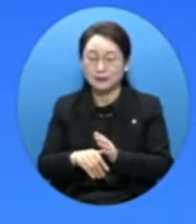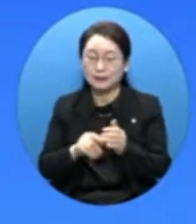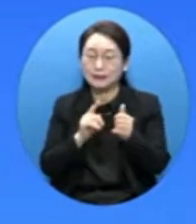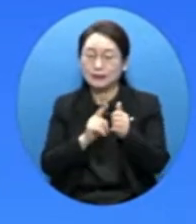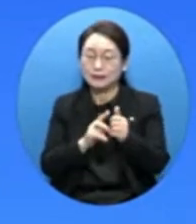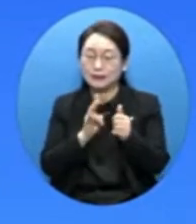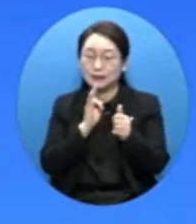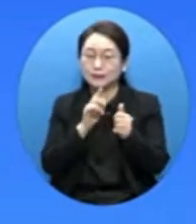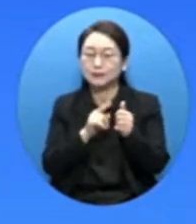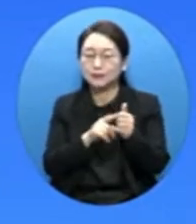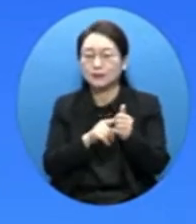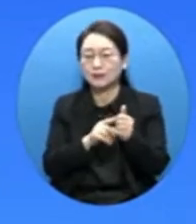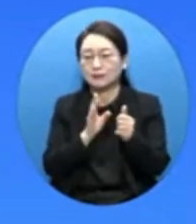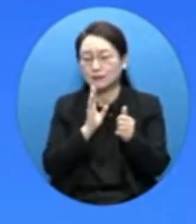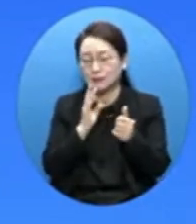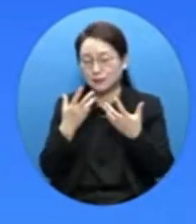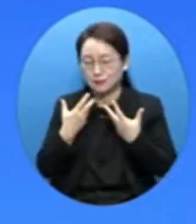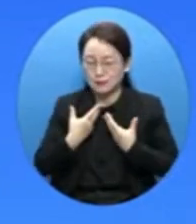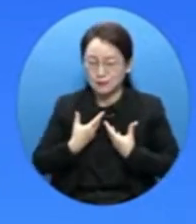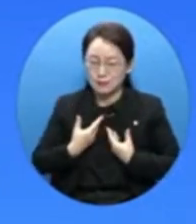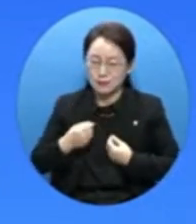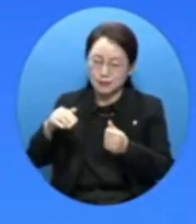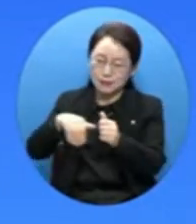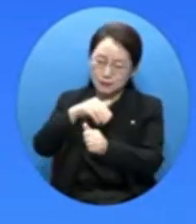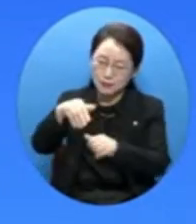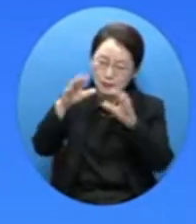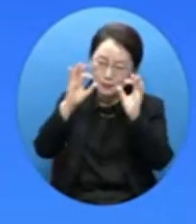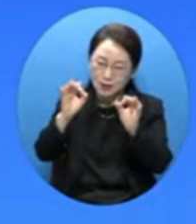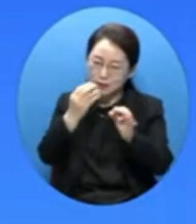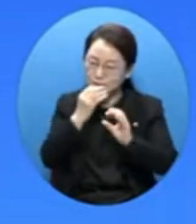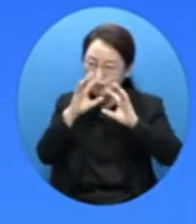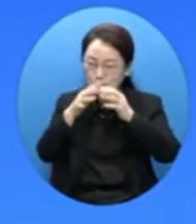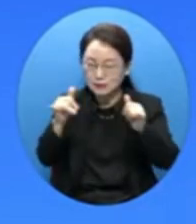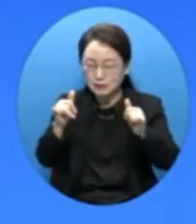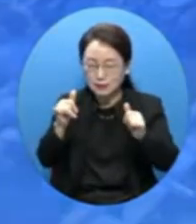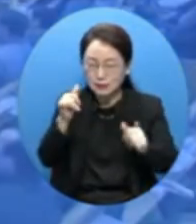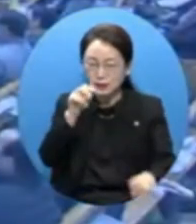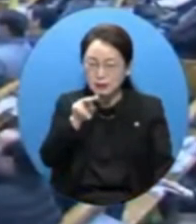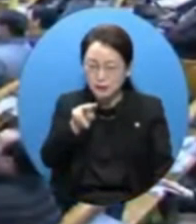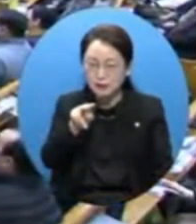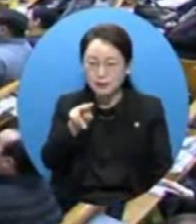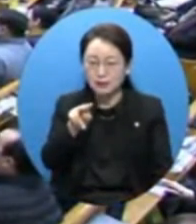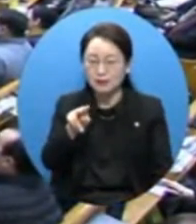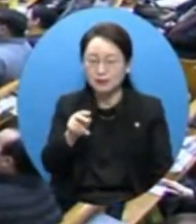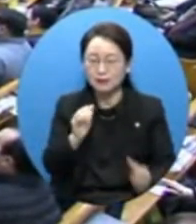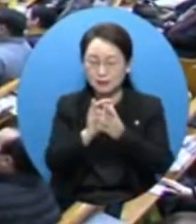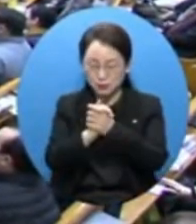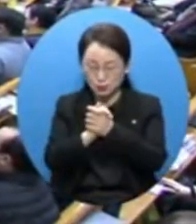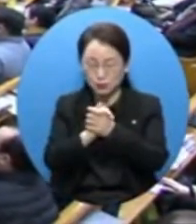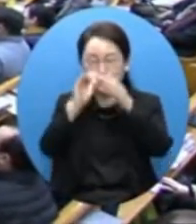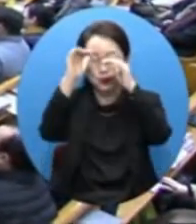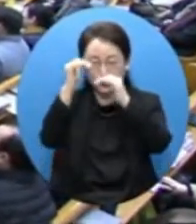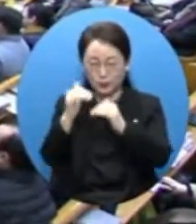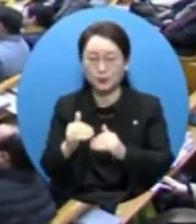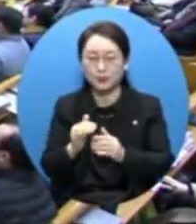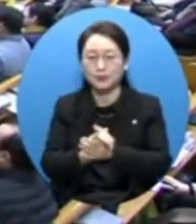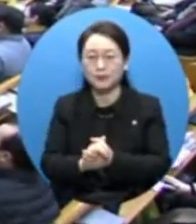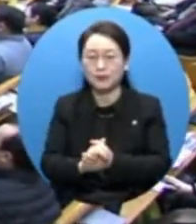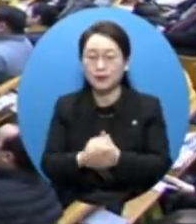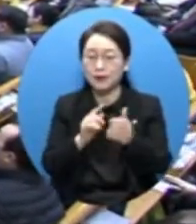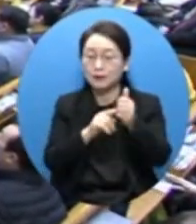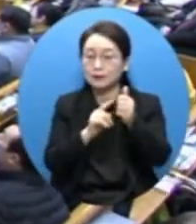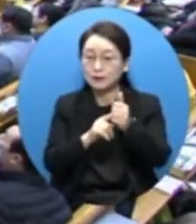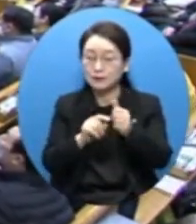절망에 찬 유다 백성을 바라보며 기도한 내용입니다. 하박국 선지자 활동한 때는